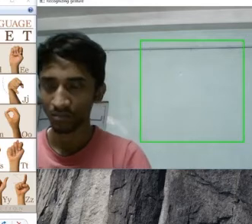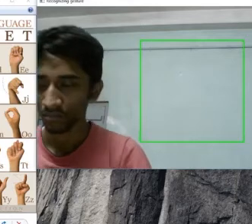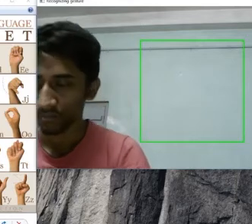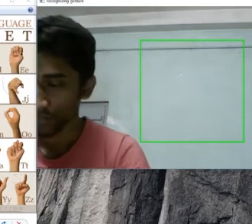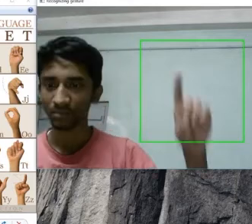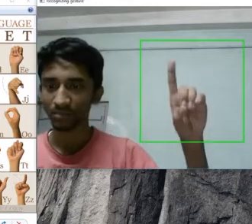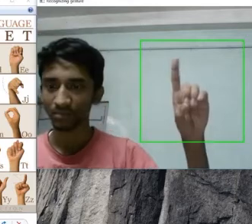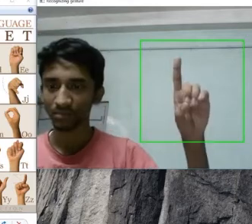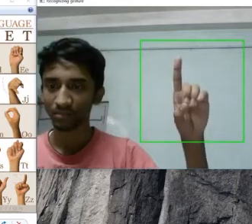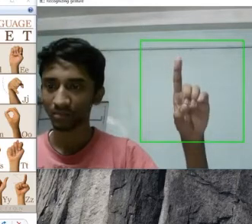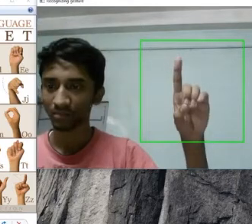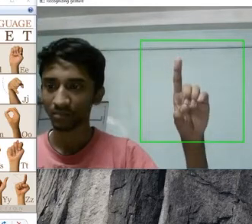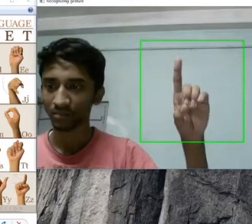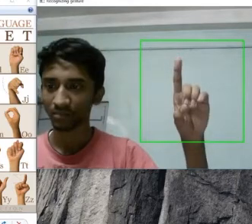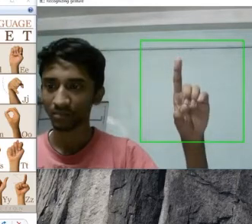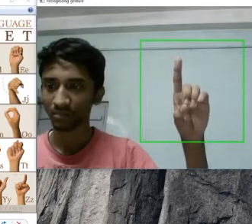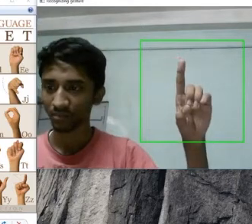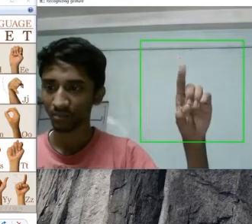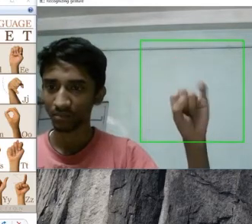elle s'ajoute.